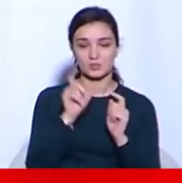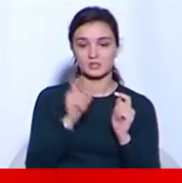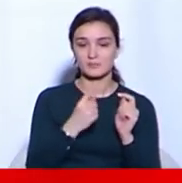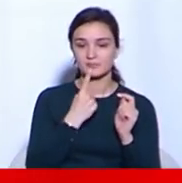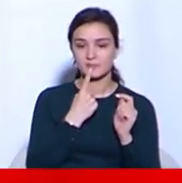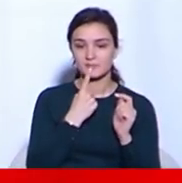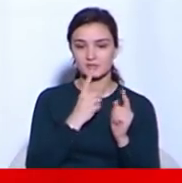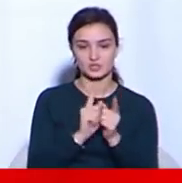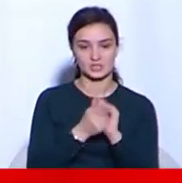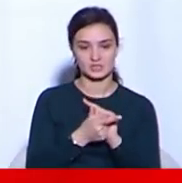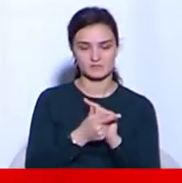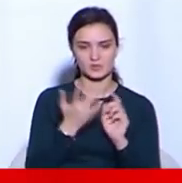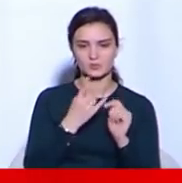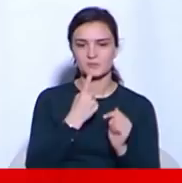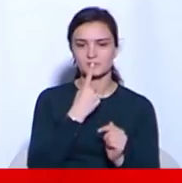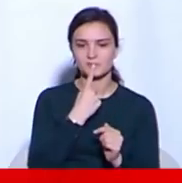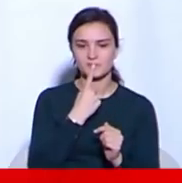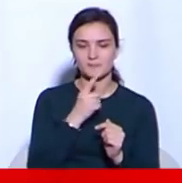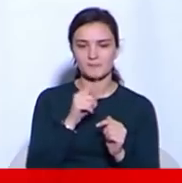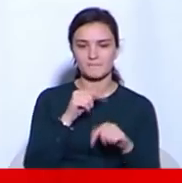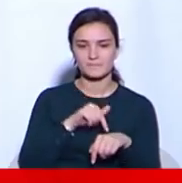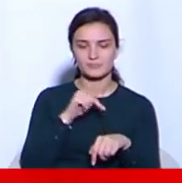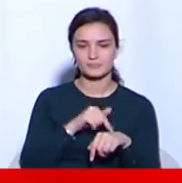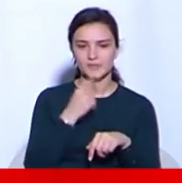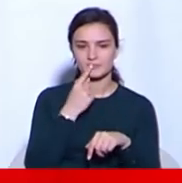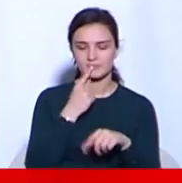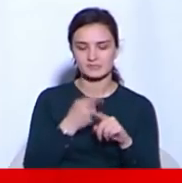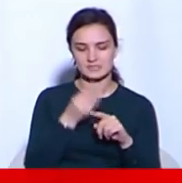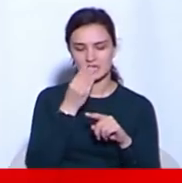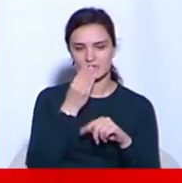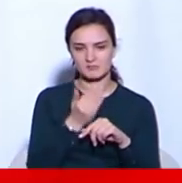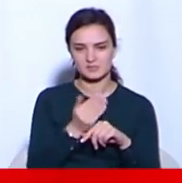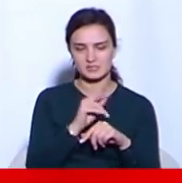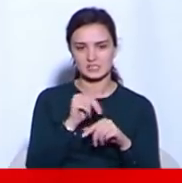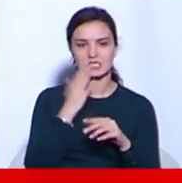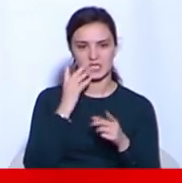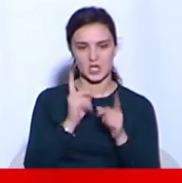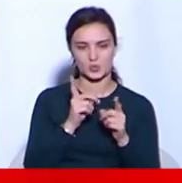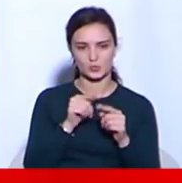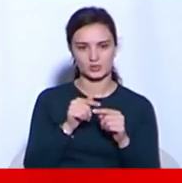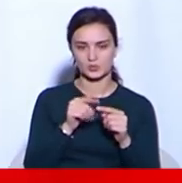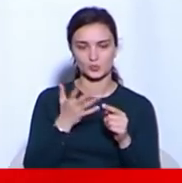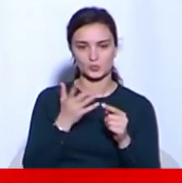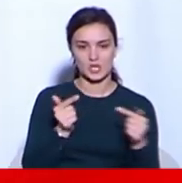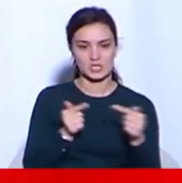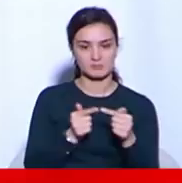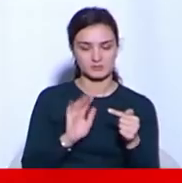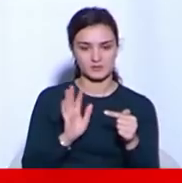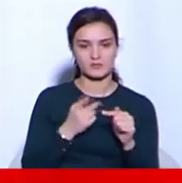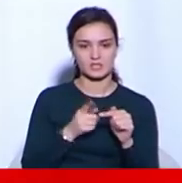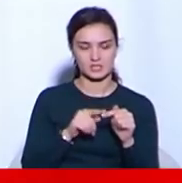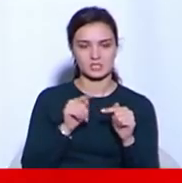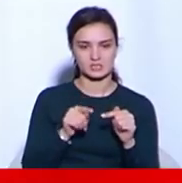შეეცვალა, თუ ადამიანის წარმოდგენა ამ პროდუქტზე, საკვებზე და რეალური აღქმა არ ემთხვევა ერთმანეთს,